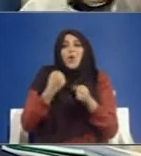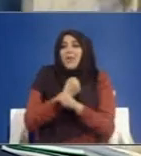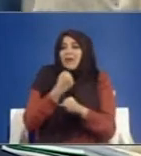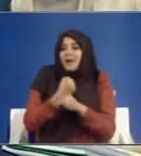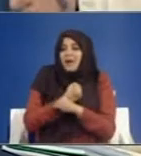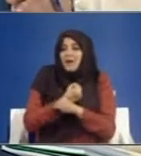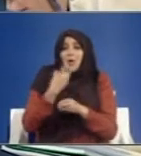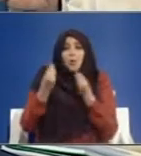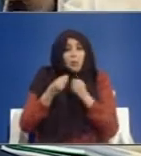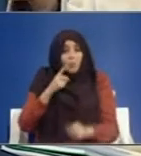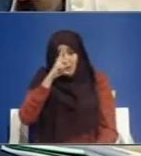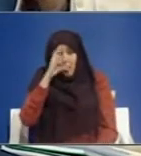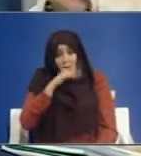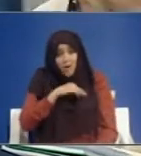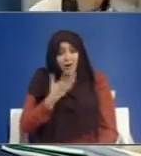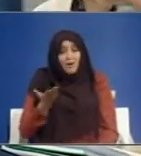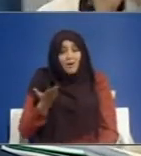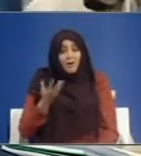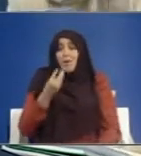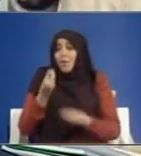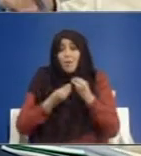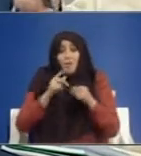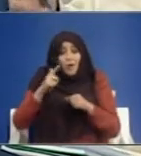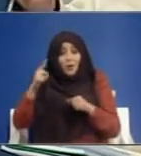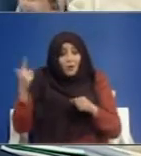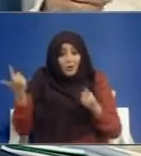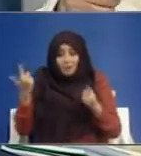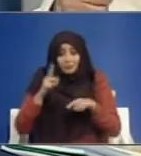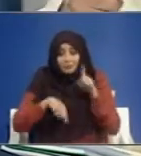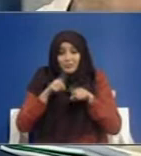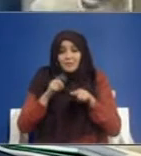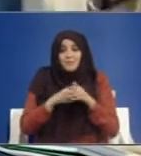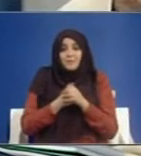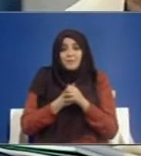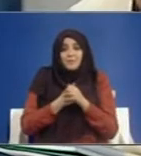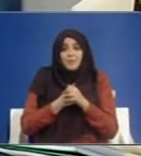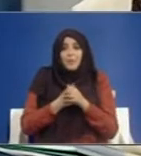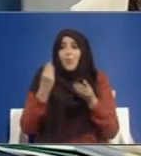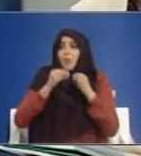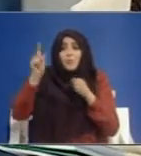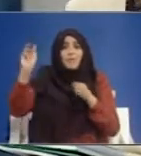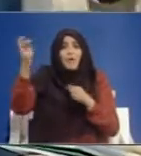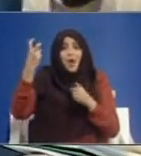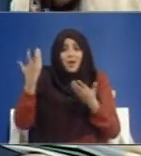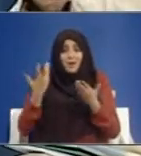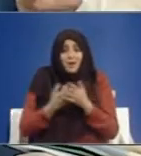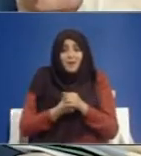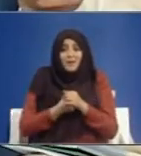أو فقد حياته بالحادث، أو أمور أخرى يعني كثيرة، أو هو يصدق